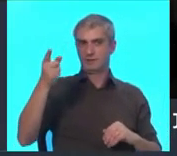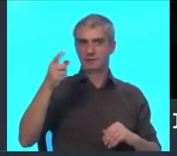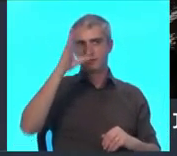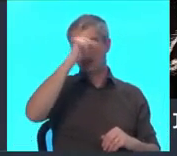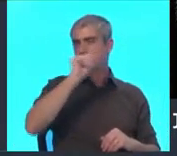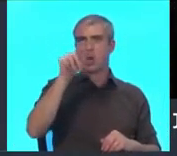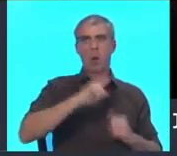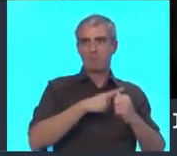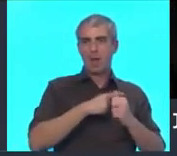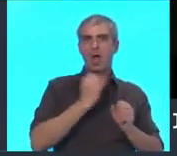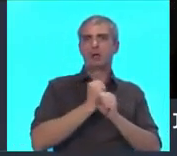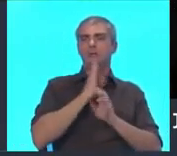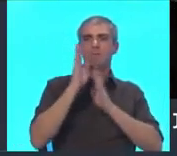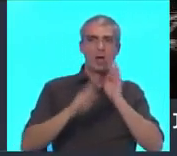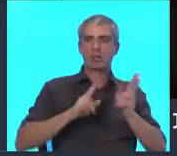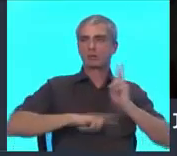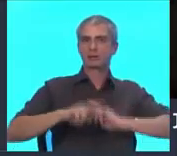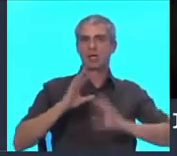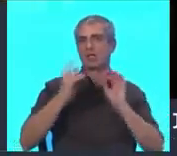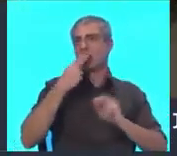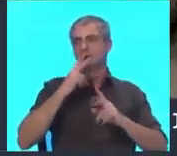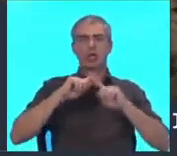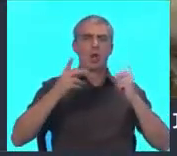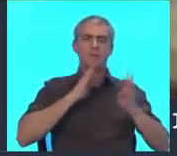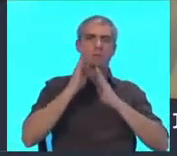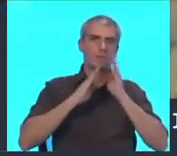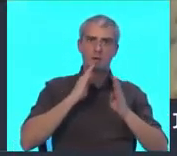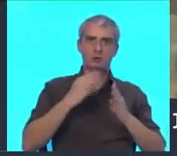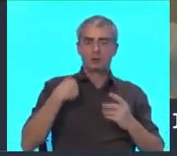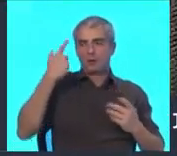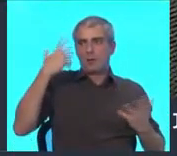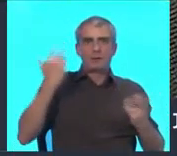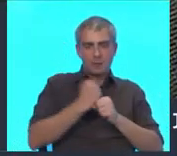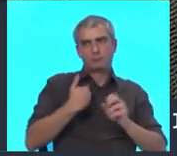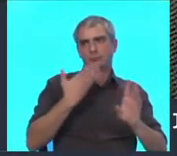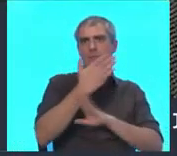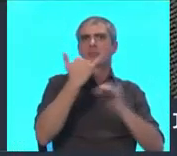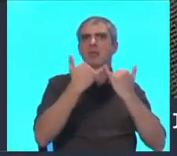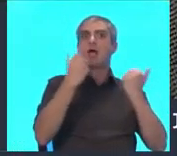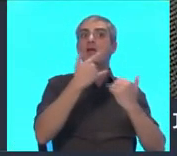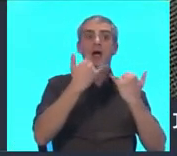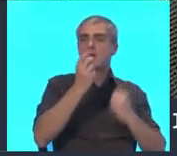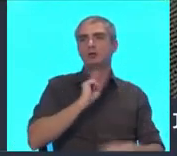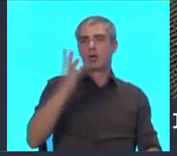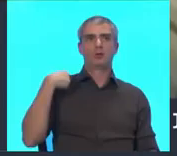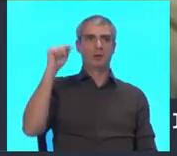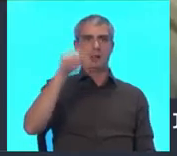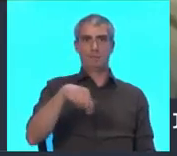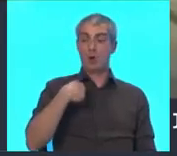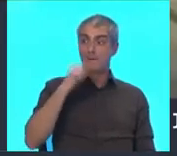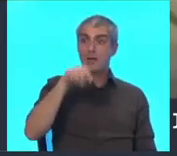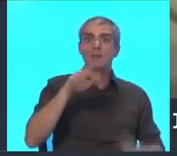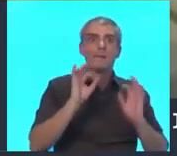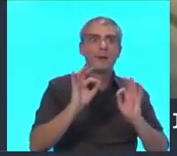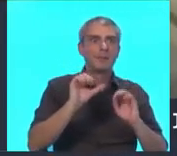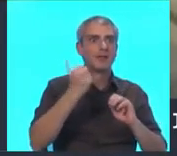מגיע ועושה צרות ותחיל לשן ועושה כל מיני בעיות. לא ידעתי מה לעשות, פניתי לרווחה והרווחה הפנתה אותי לכאן. כשהגעתי לכאן באמת, קודם כל